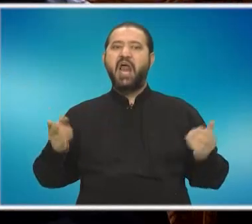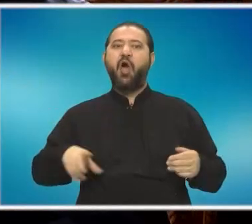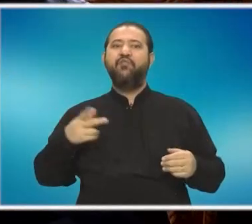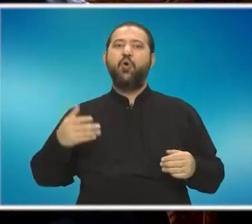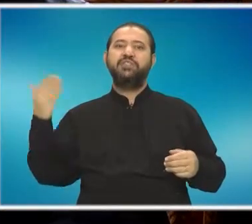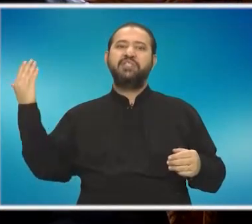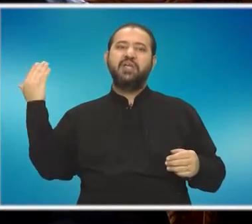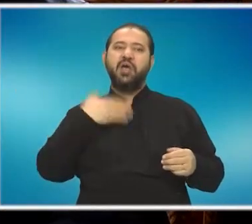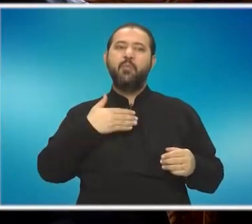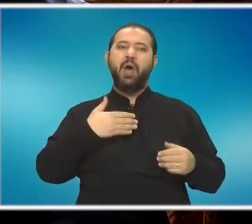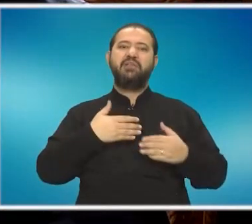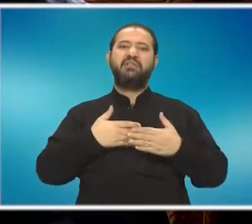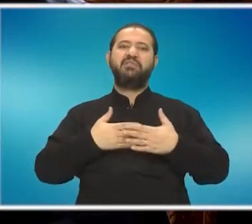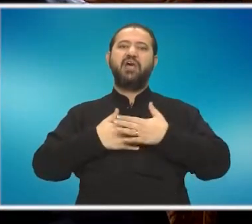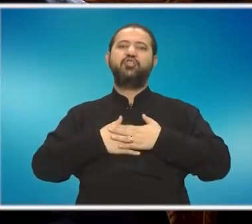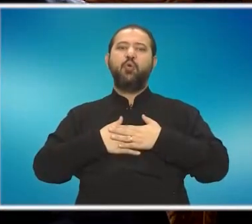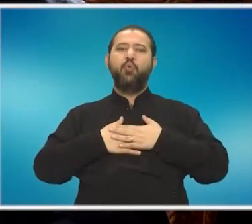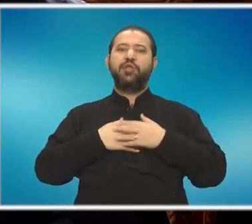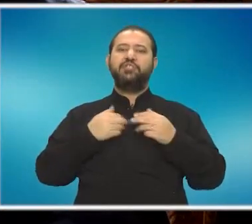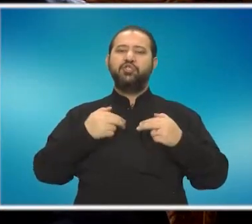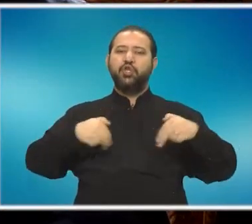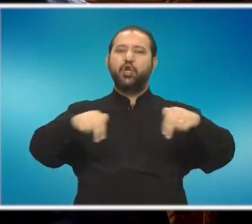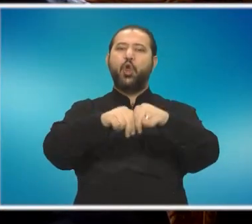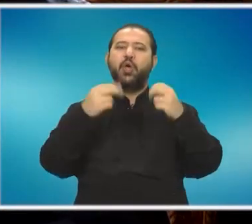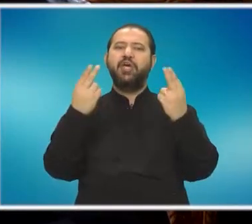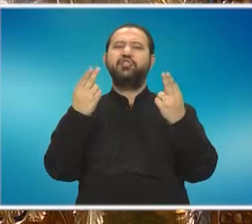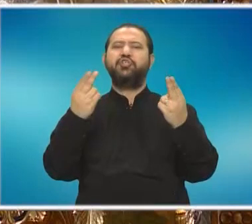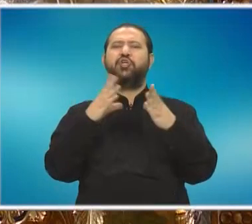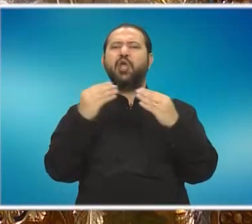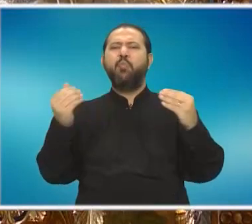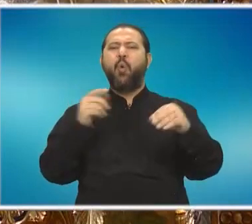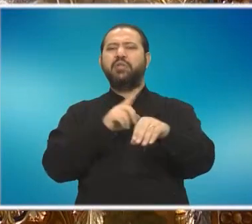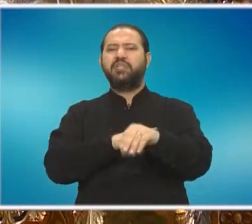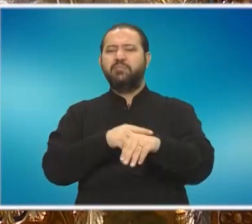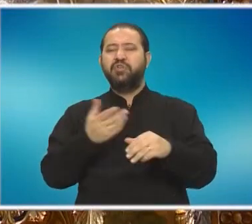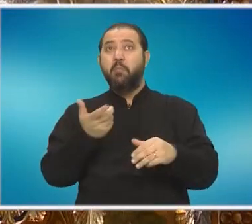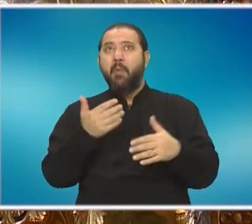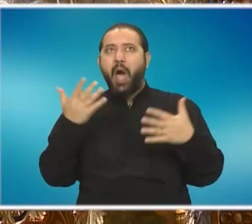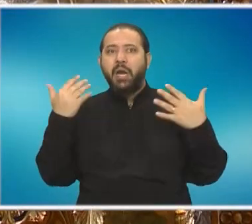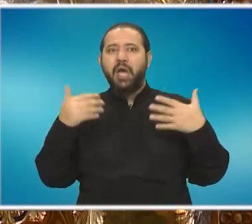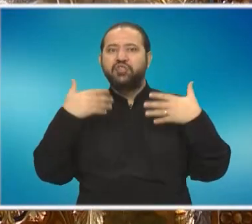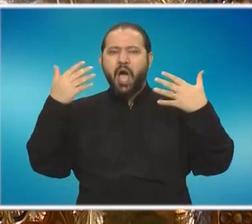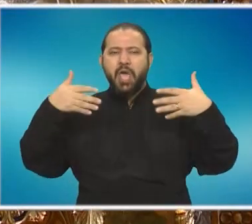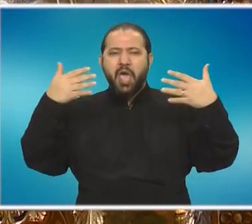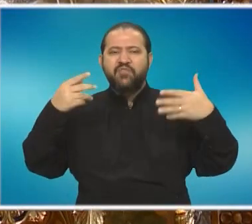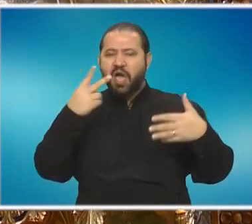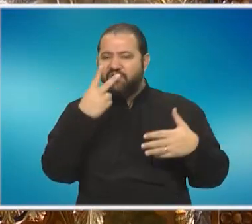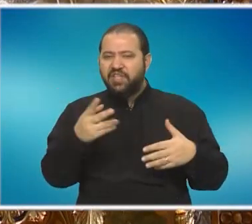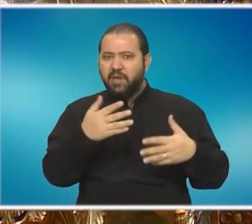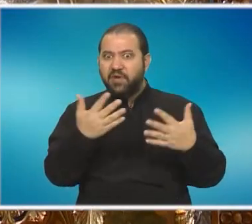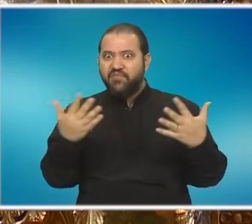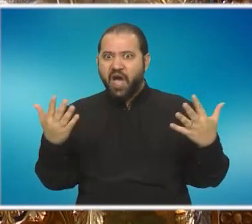noi, iată, îi cinstim în mod deosebit de sute de ani și pe care parcă îi vedem în fața noastră. Și de la toți